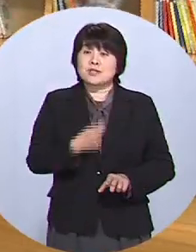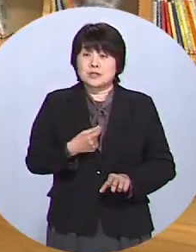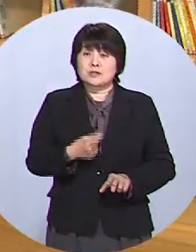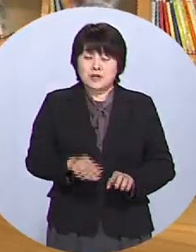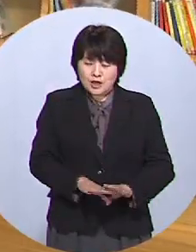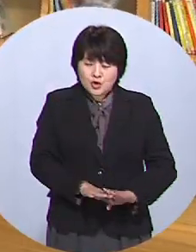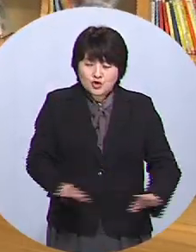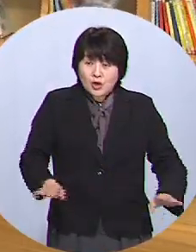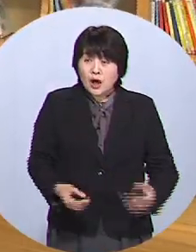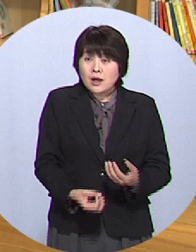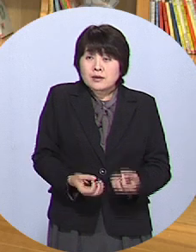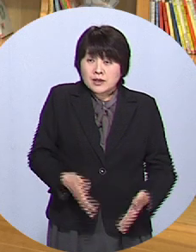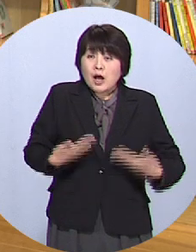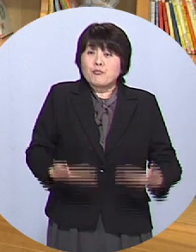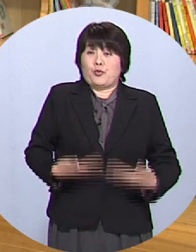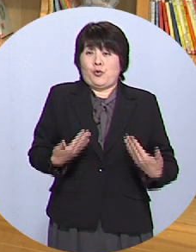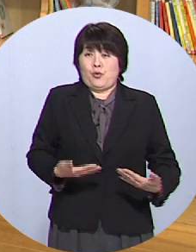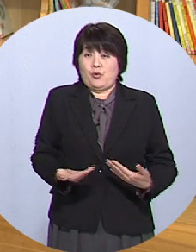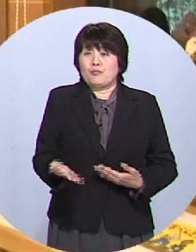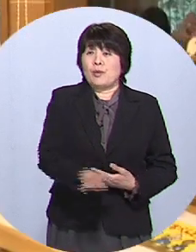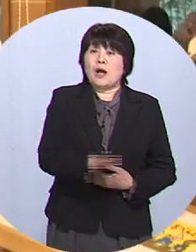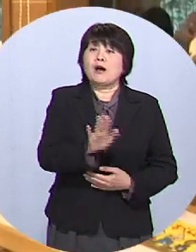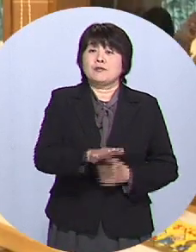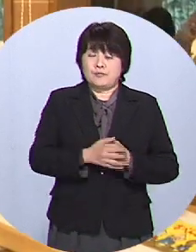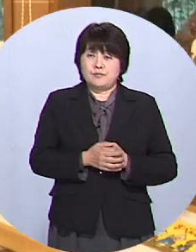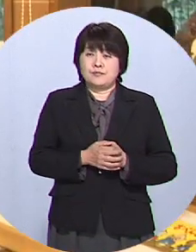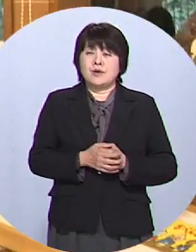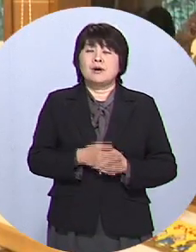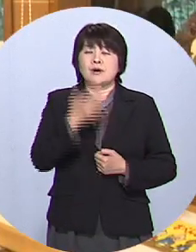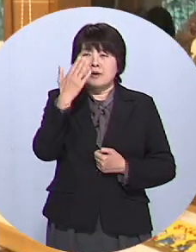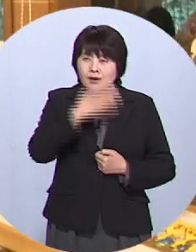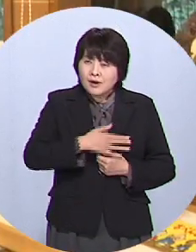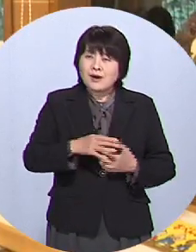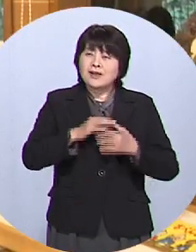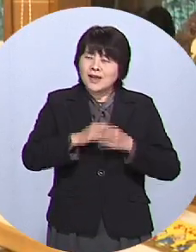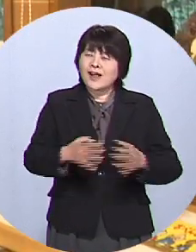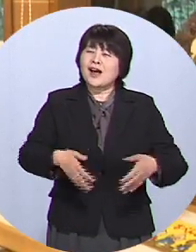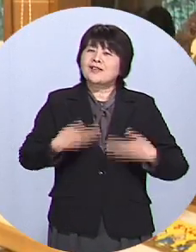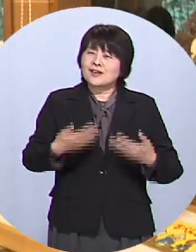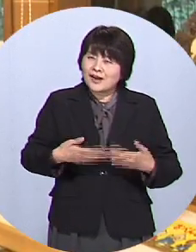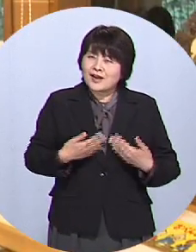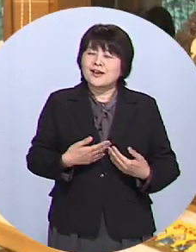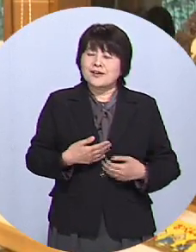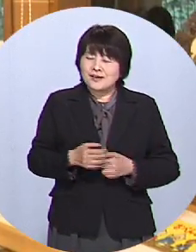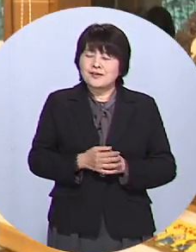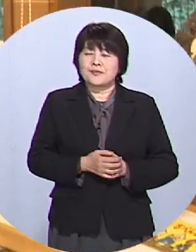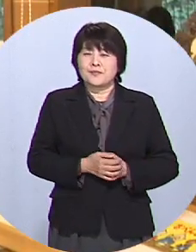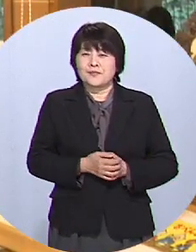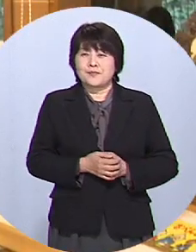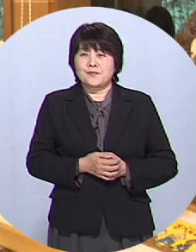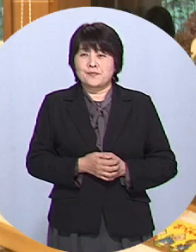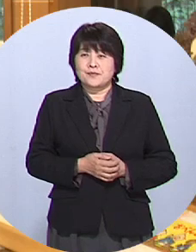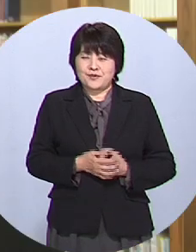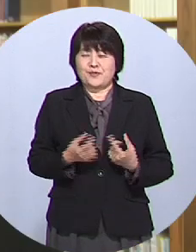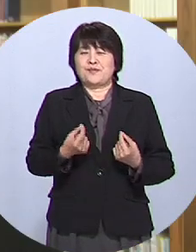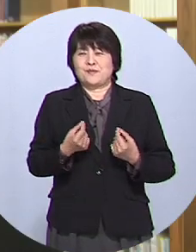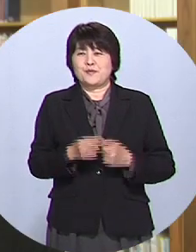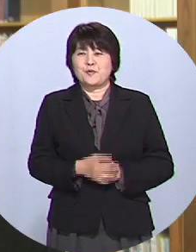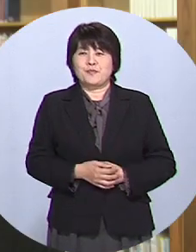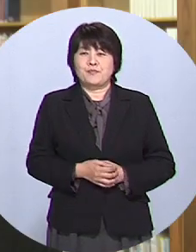ここではしてるんです。 あ、そうだったんですね。それで快適な読み聞かせの空間があるんですね、 はいはい、そうなんです